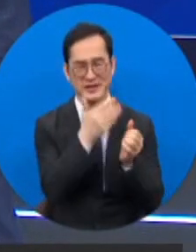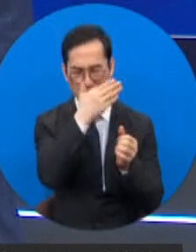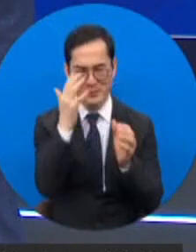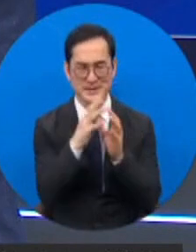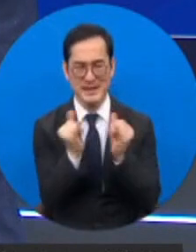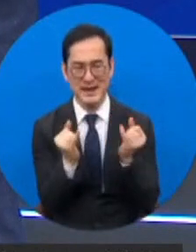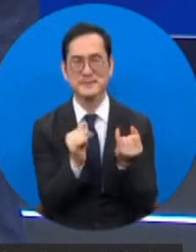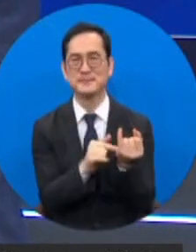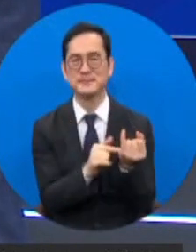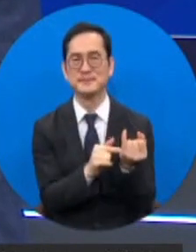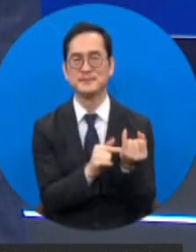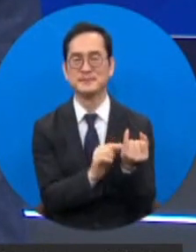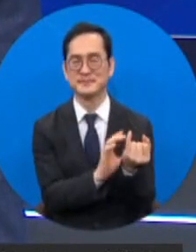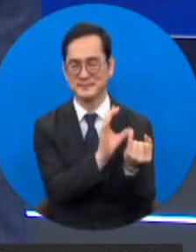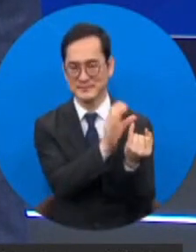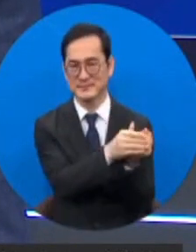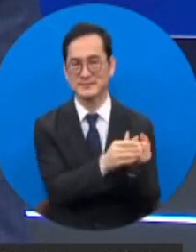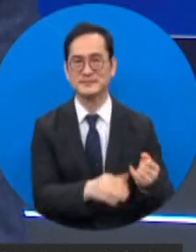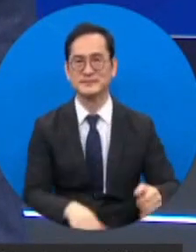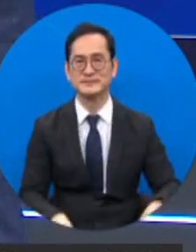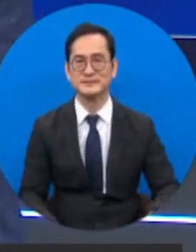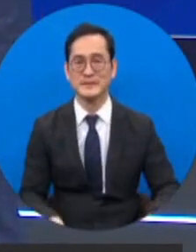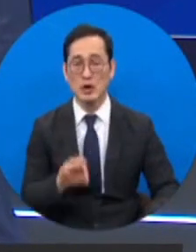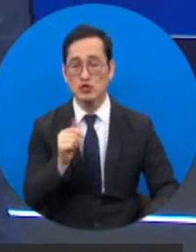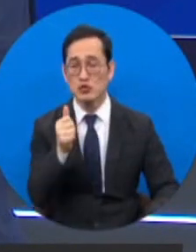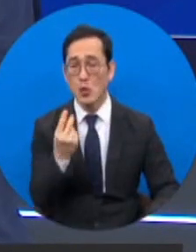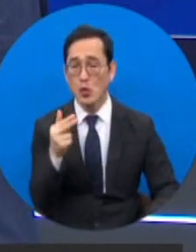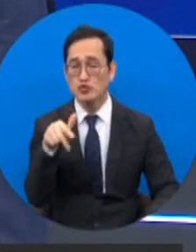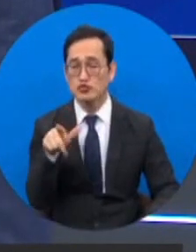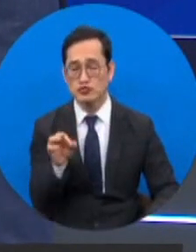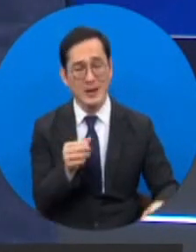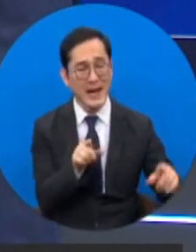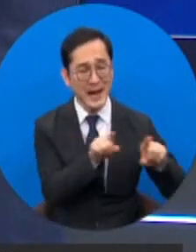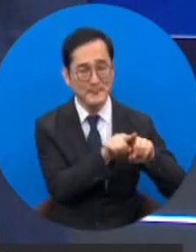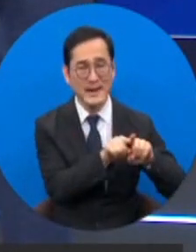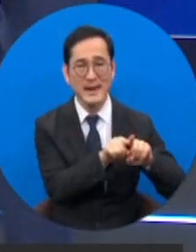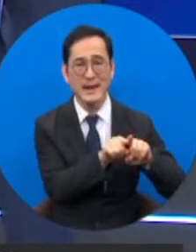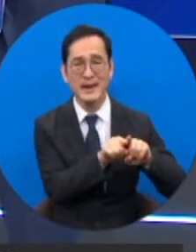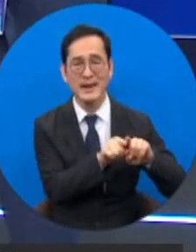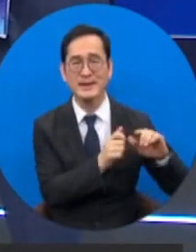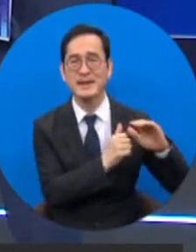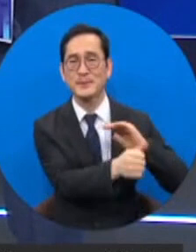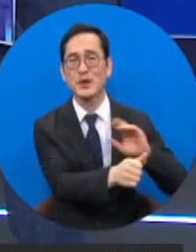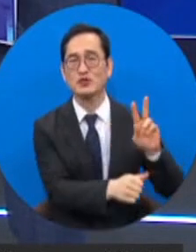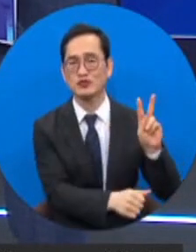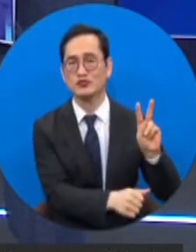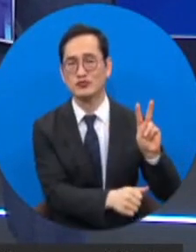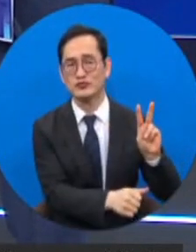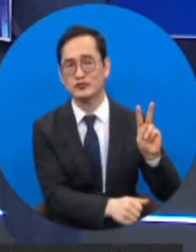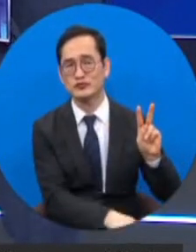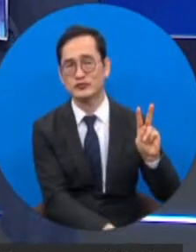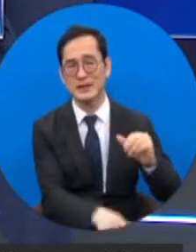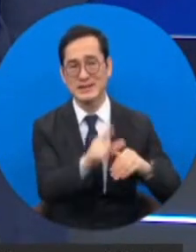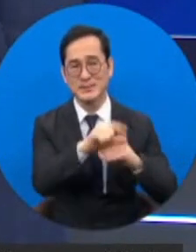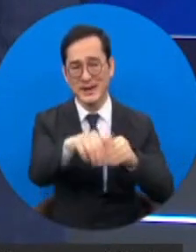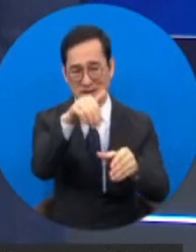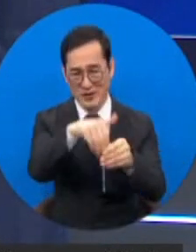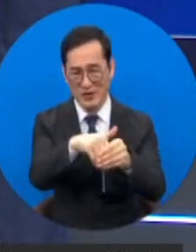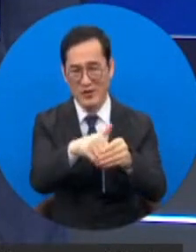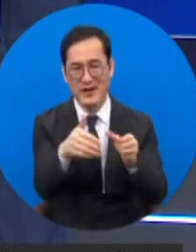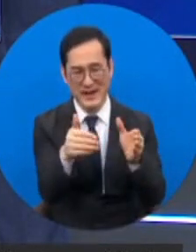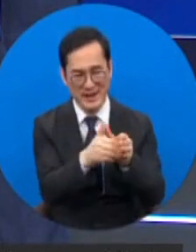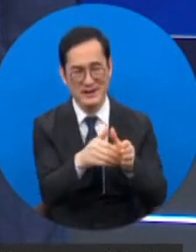석 달 남은 지방선거 때까지 당을 이끌어 가게 돼 있죠 자 그럼 만큼 의 전도